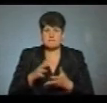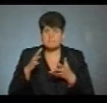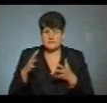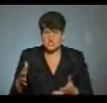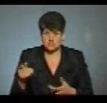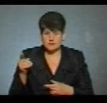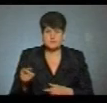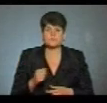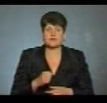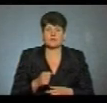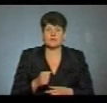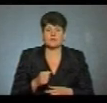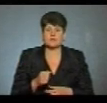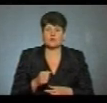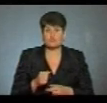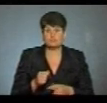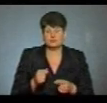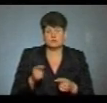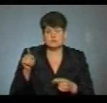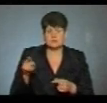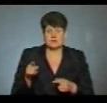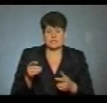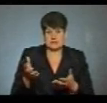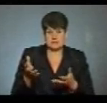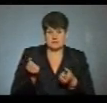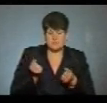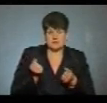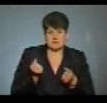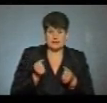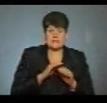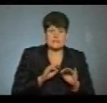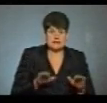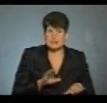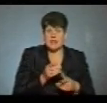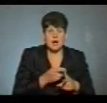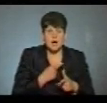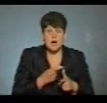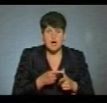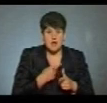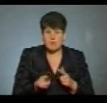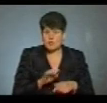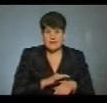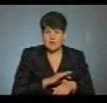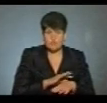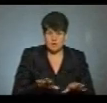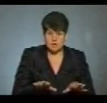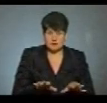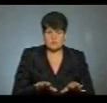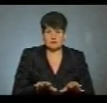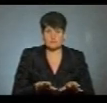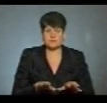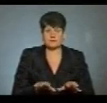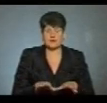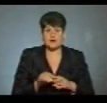відповідно, отак і диференціюється сприйнятливість. Діти або не хворіють взагалі, або переносять хвороби